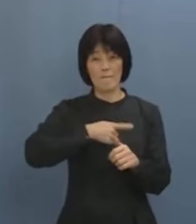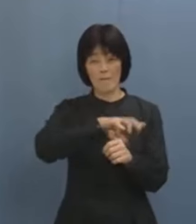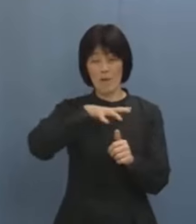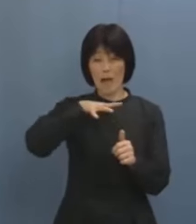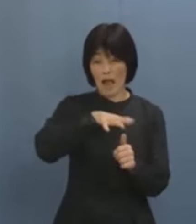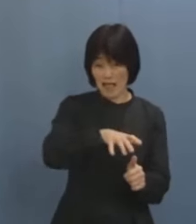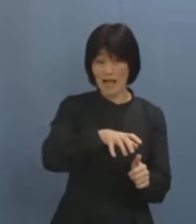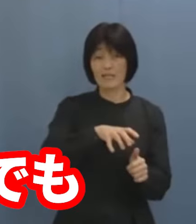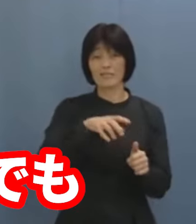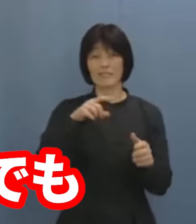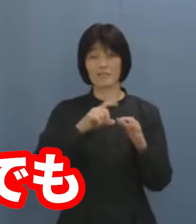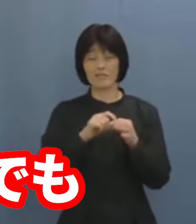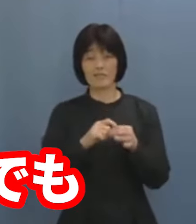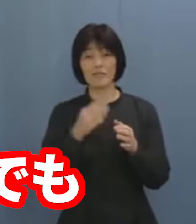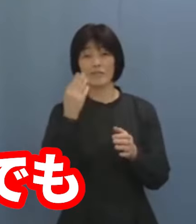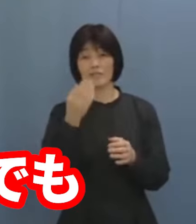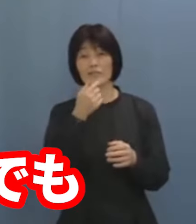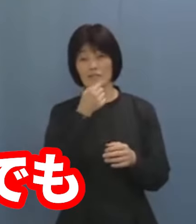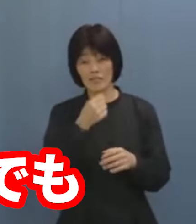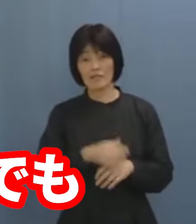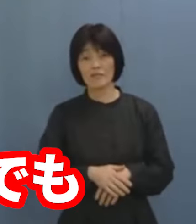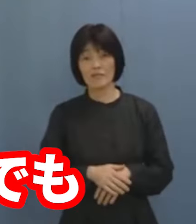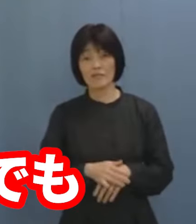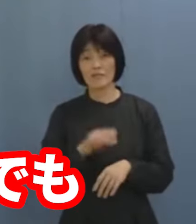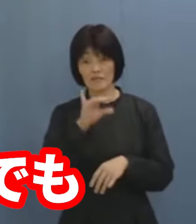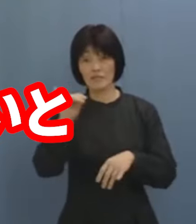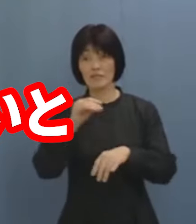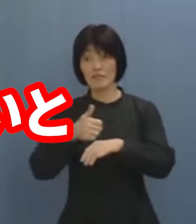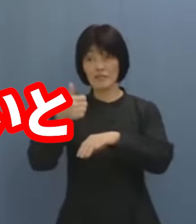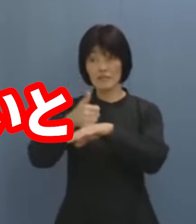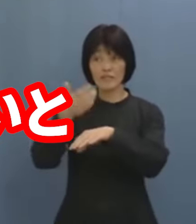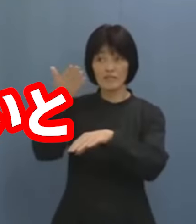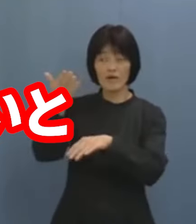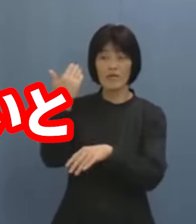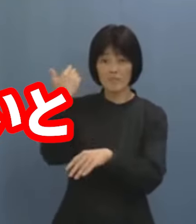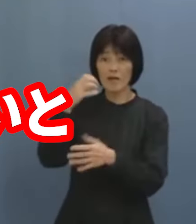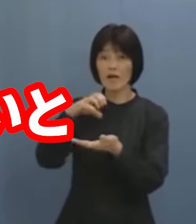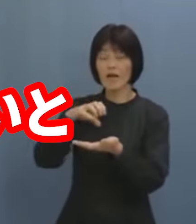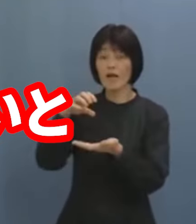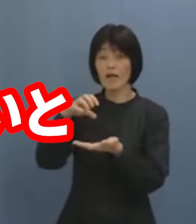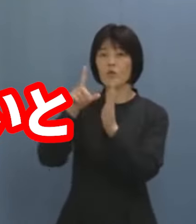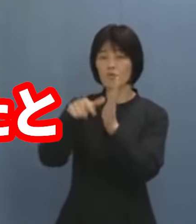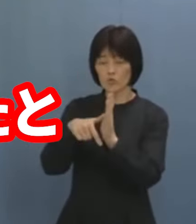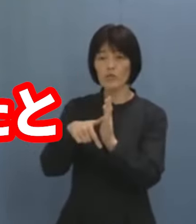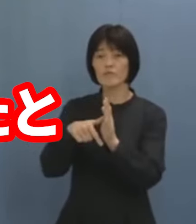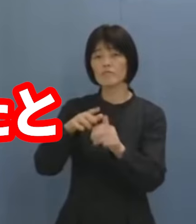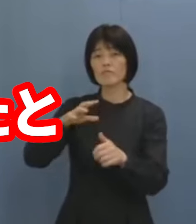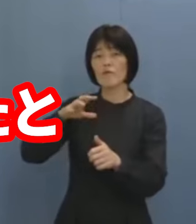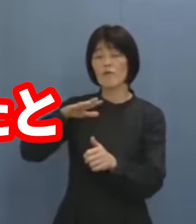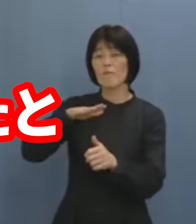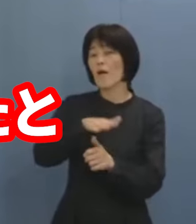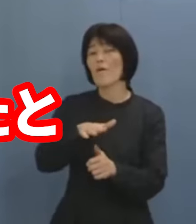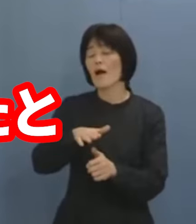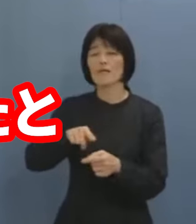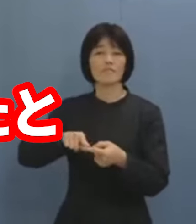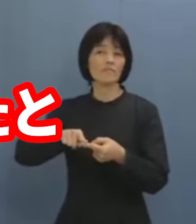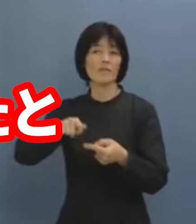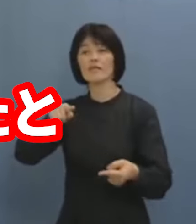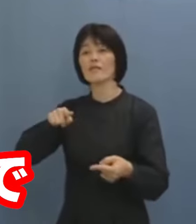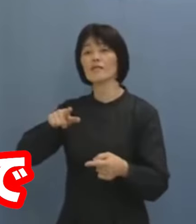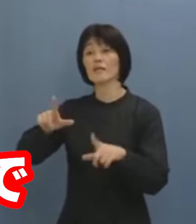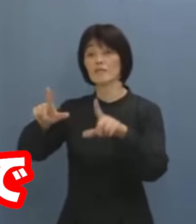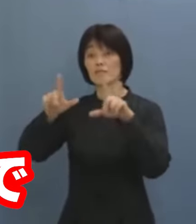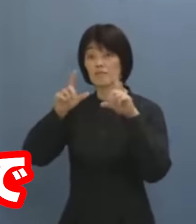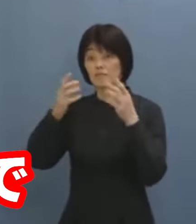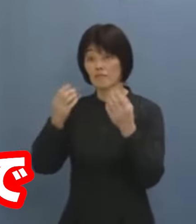ください。知事は、まあ、前回の証人尋問でも、まあ、パワハラには当たらないというふうにあのいうことを証言されたと思いますけれども